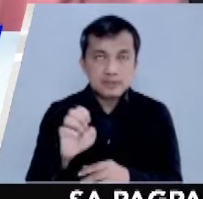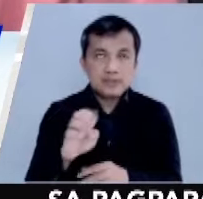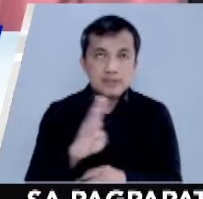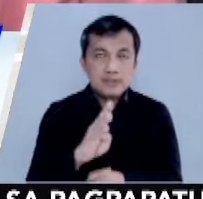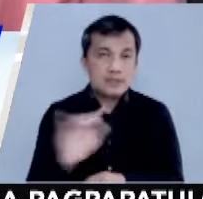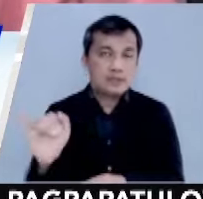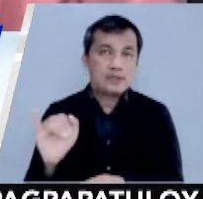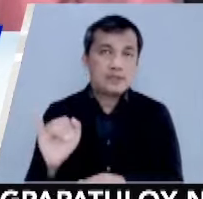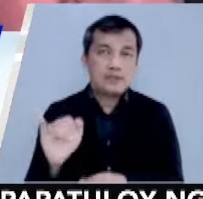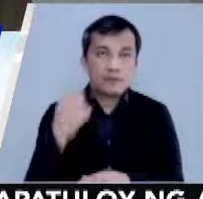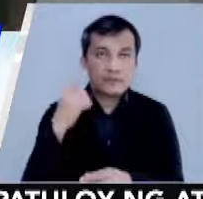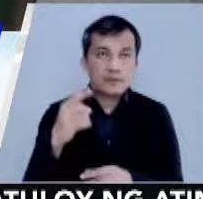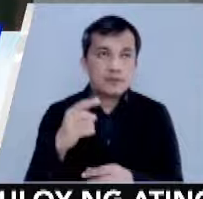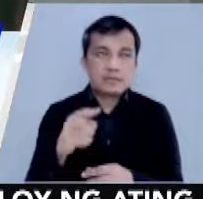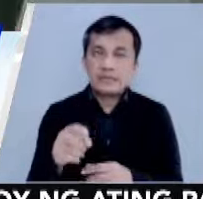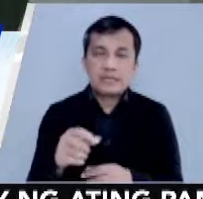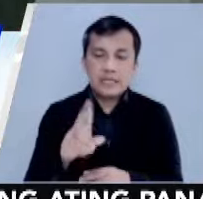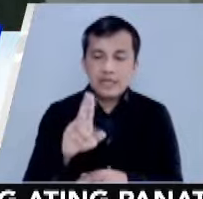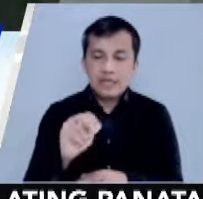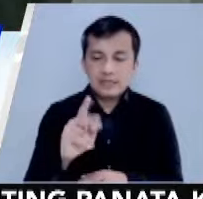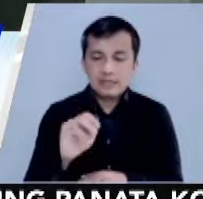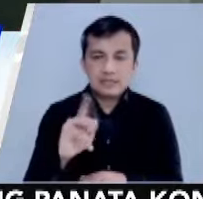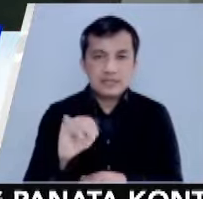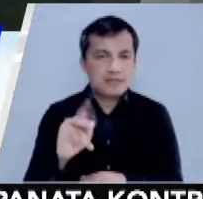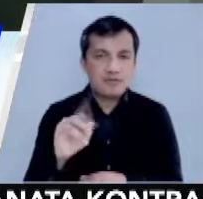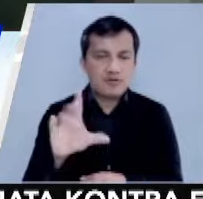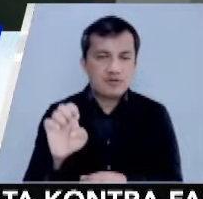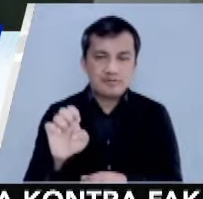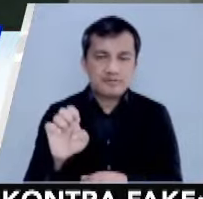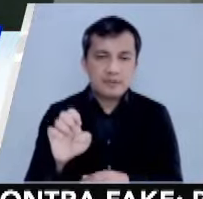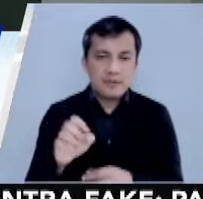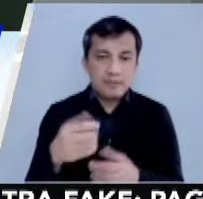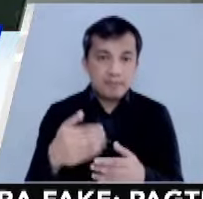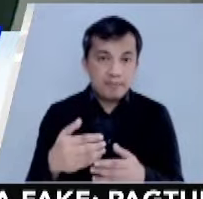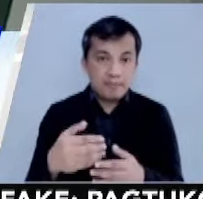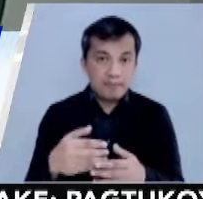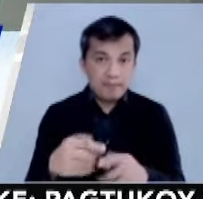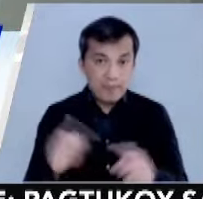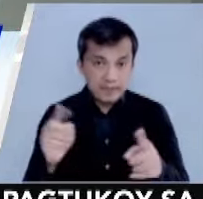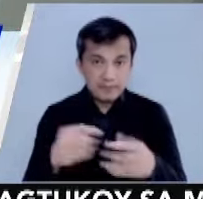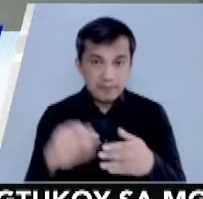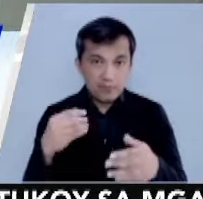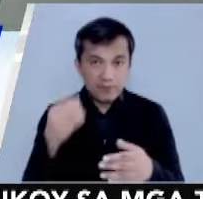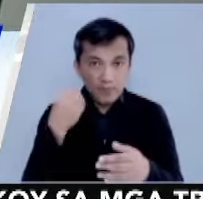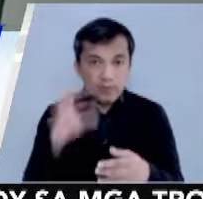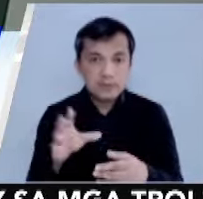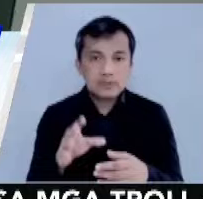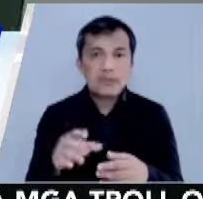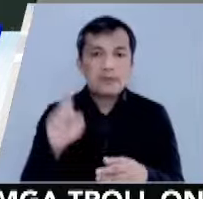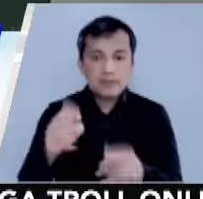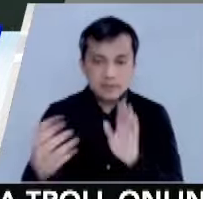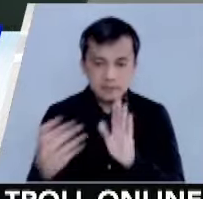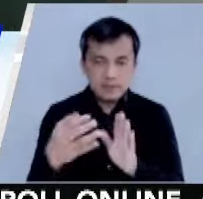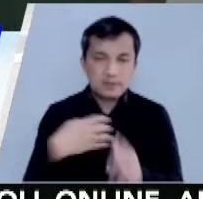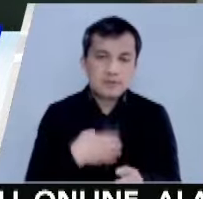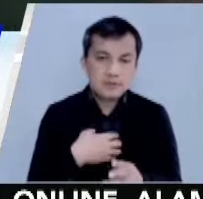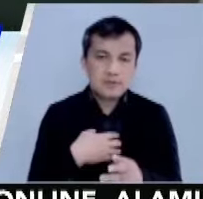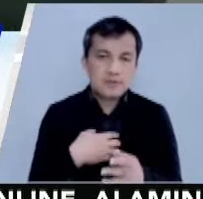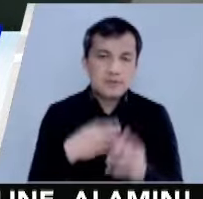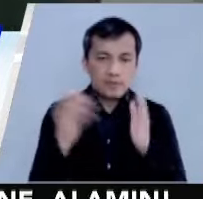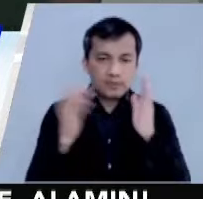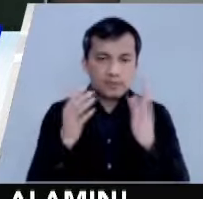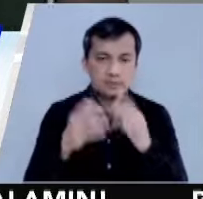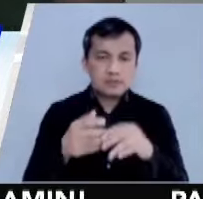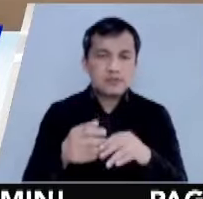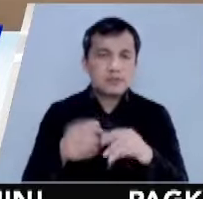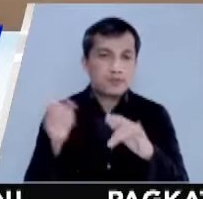sa undesirability. Pero bago ma-deport, kailangan muna niyang harapin ang mga reklamo at pagsilbihan ang sentensya kung